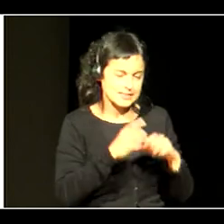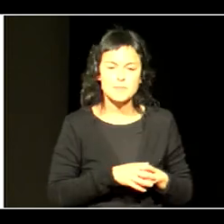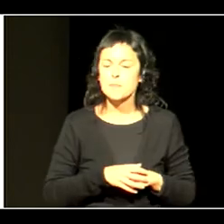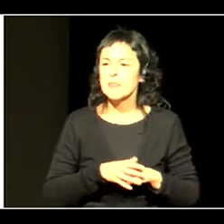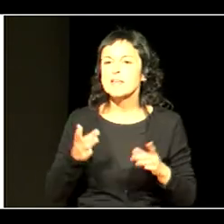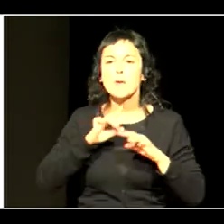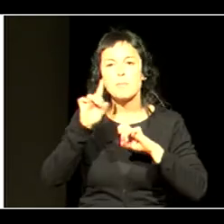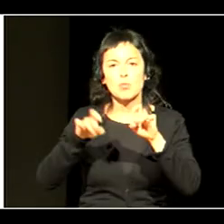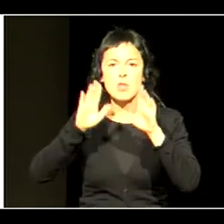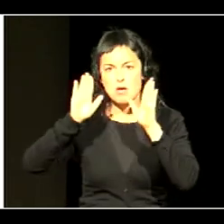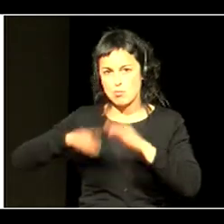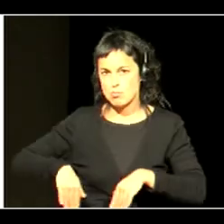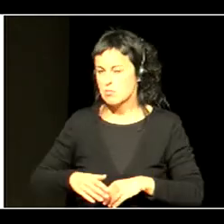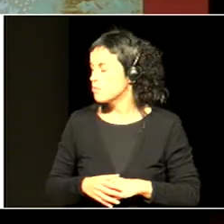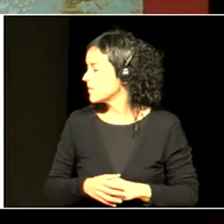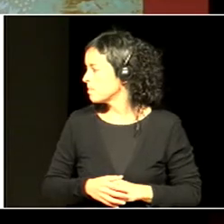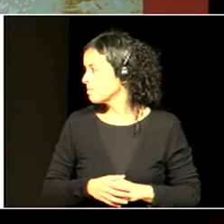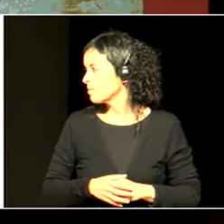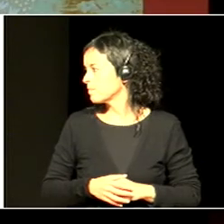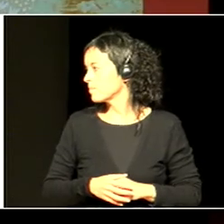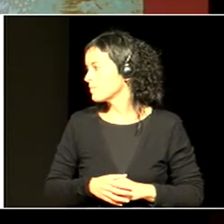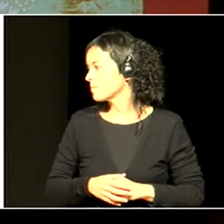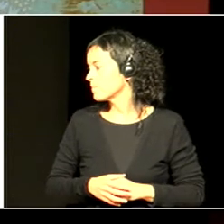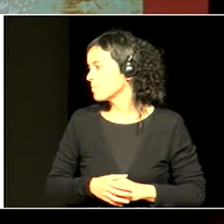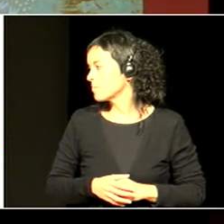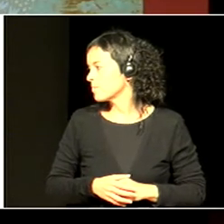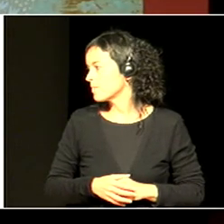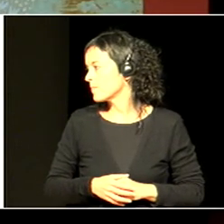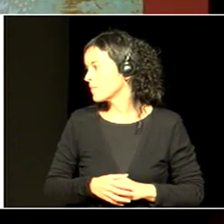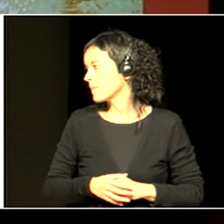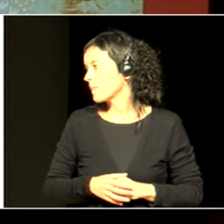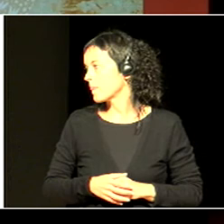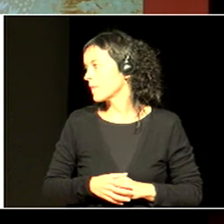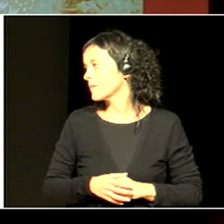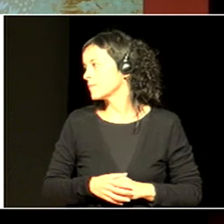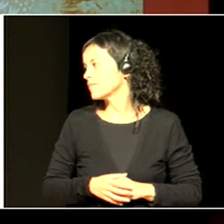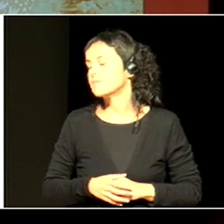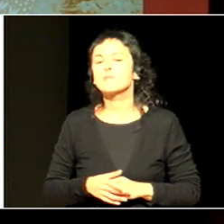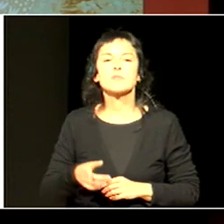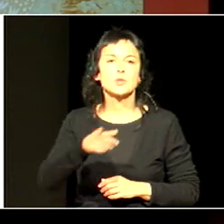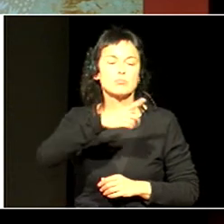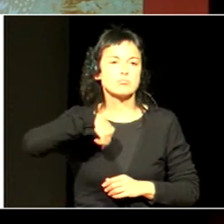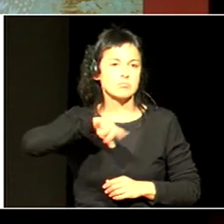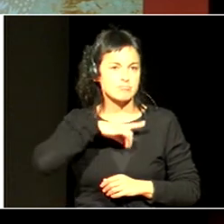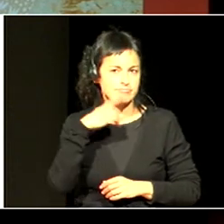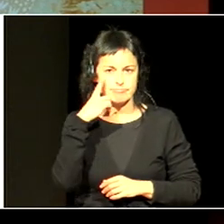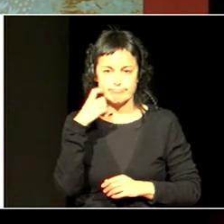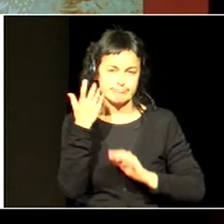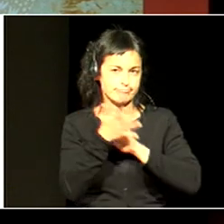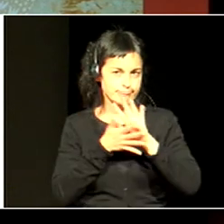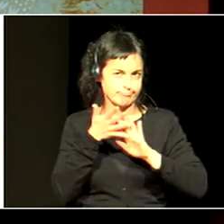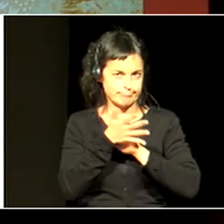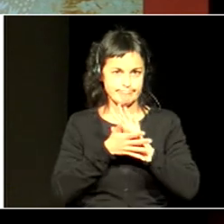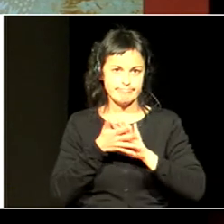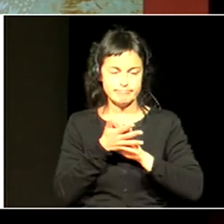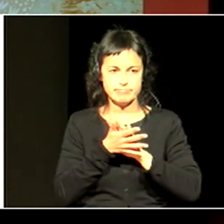azkeneko galdera, beti oso ohikoak gaude, oso ohituta gaude honetaz hitz egiteko, eta da momentu